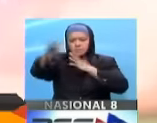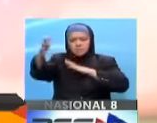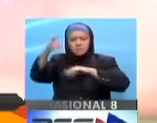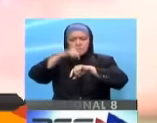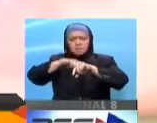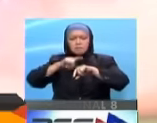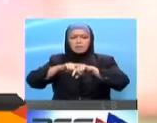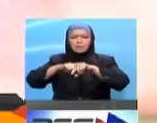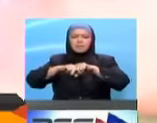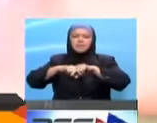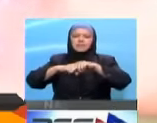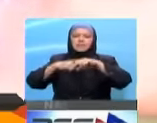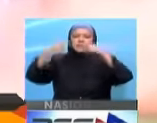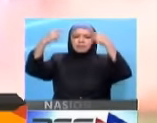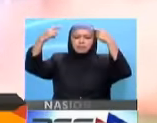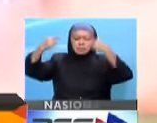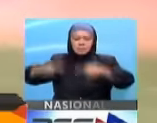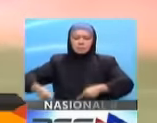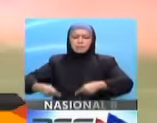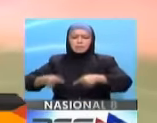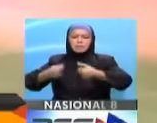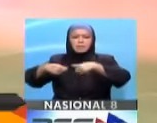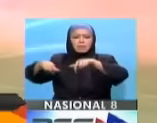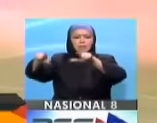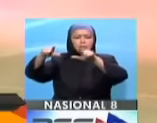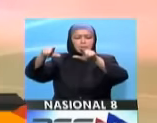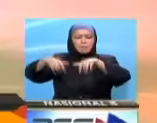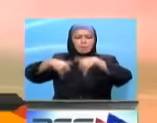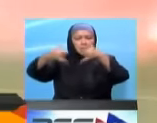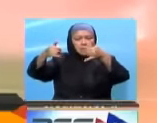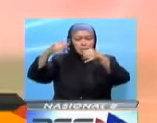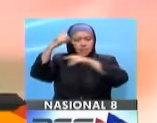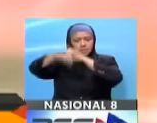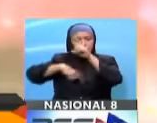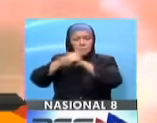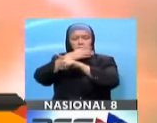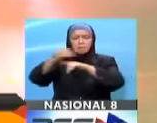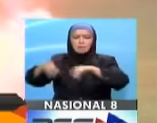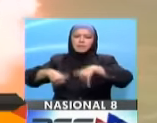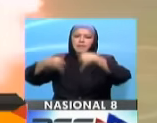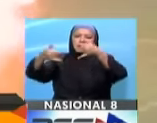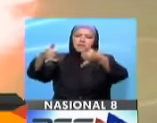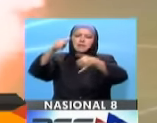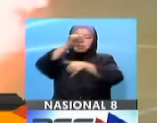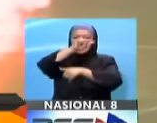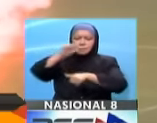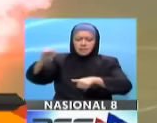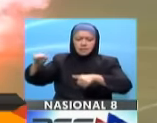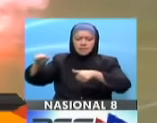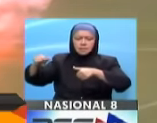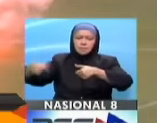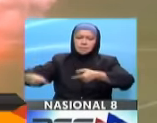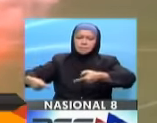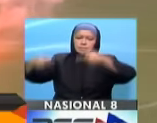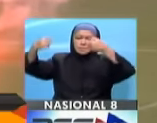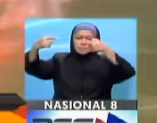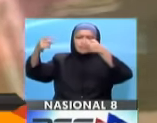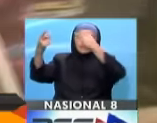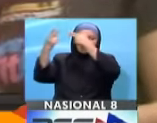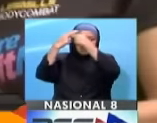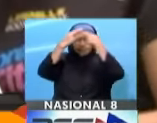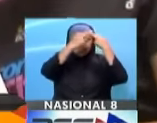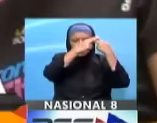Dunia 2018 dan Piala Asia 2019 bertemu Arab Saudi. Khairi